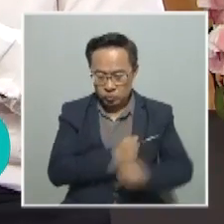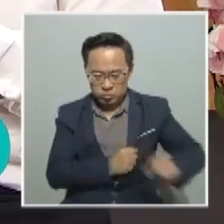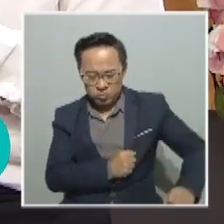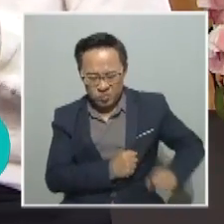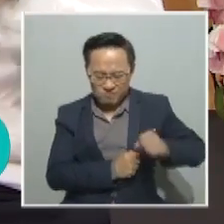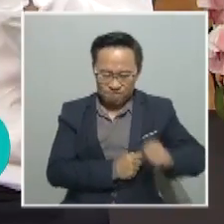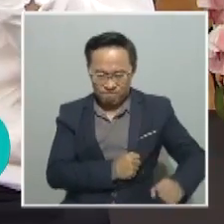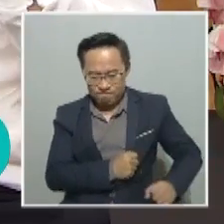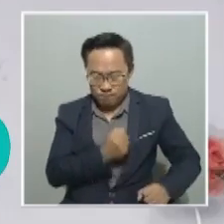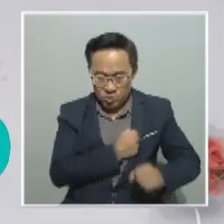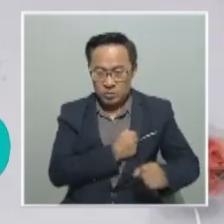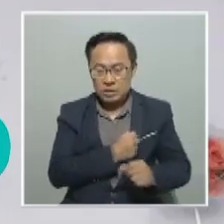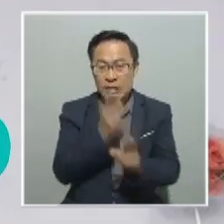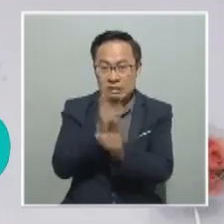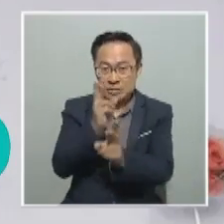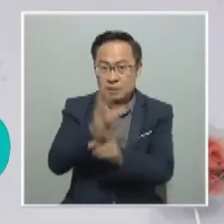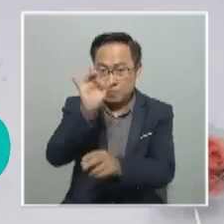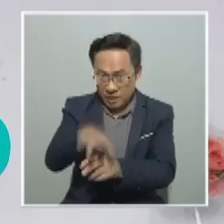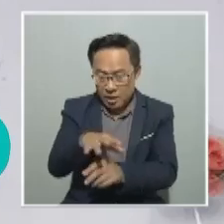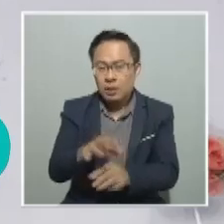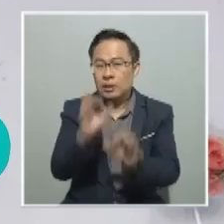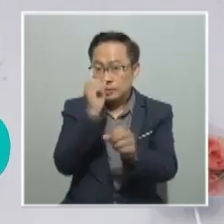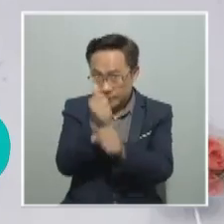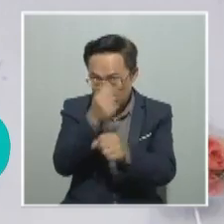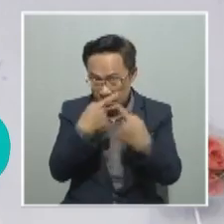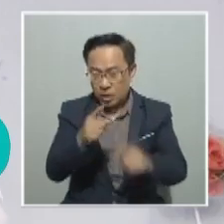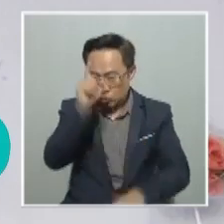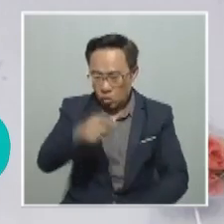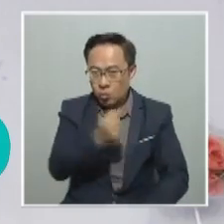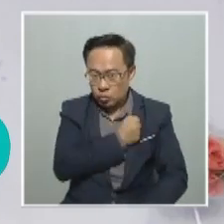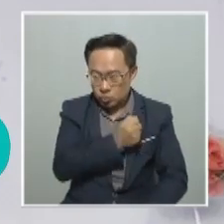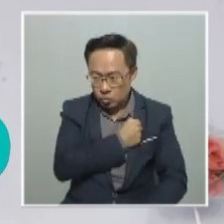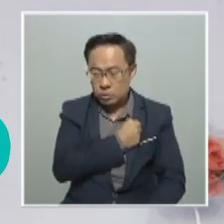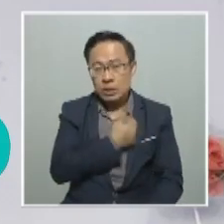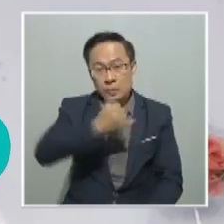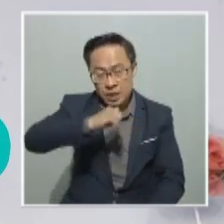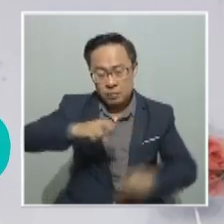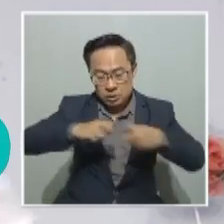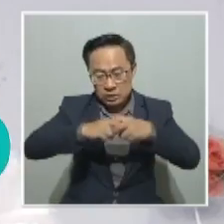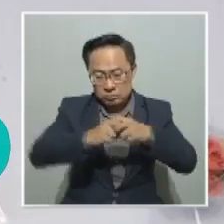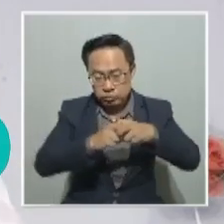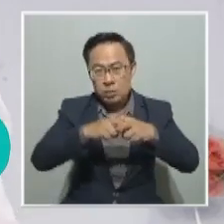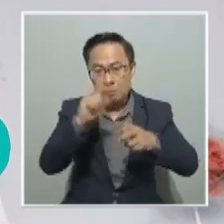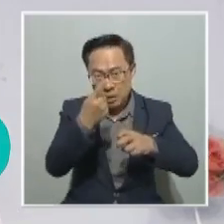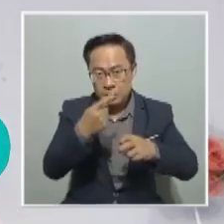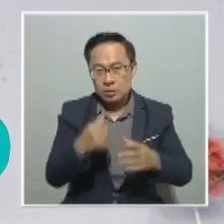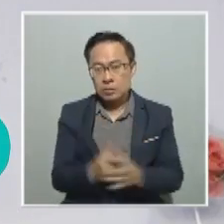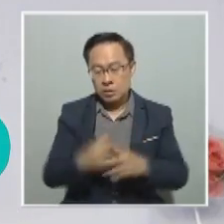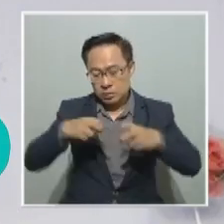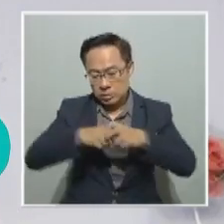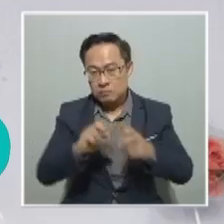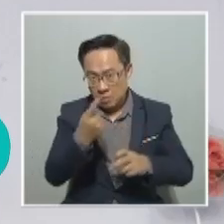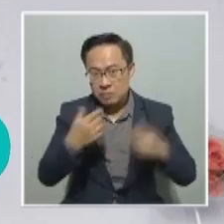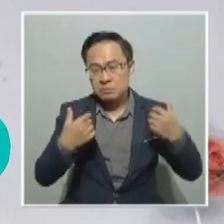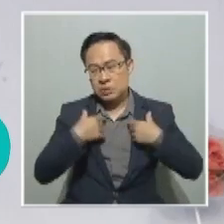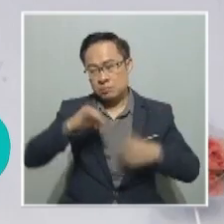แรกถ้าจะใช้วิธีการรักษานั้นน่ะมันต้องฝืนในช่วงแรกแน่นอนแล้วมันก็อาจจะกลับมาติดใหม่ได้ในคนที่คิดว่าโอ้ยเดี๋ยวดัดปุ๊บจะได้ไม่ต้องมากาย